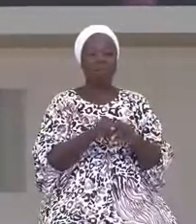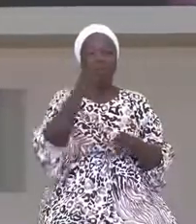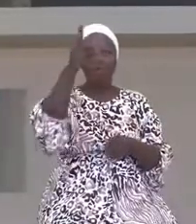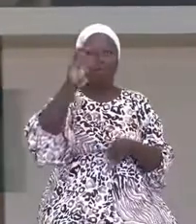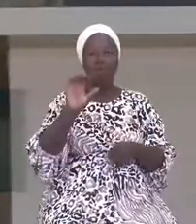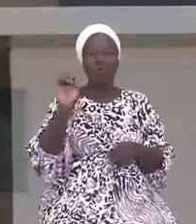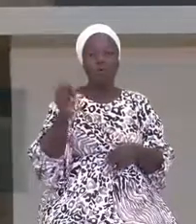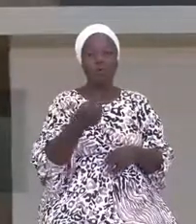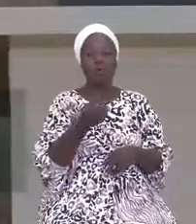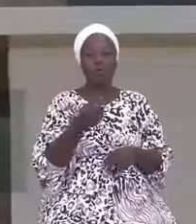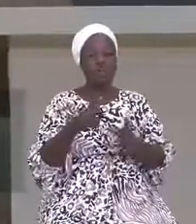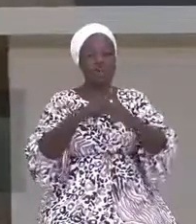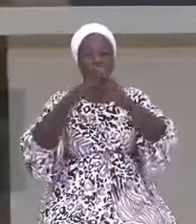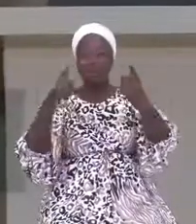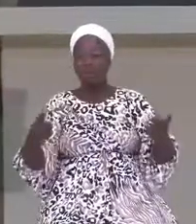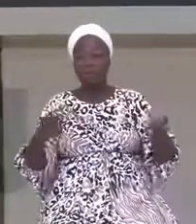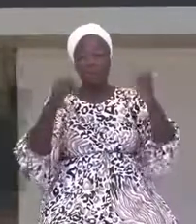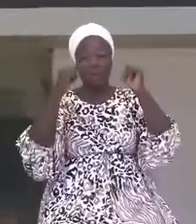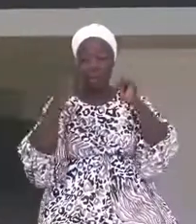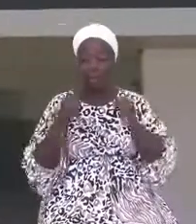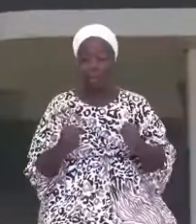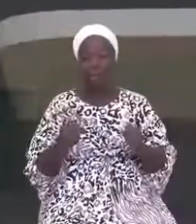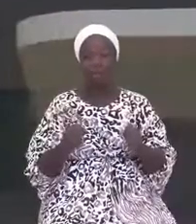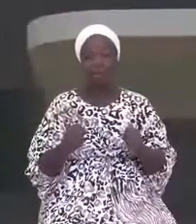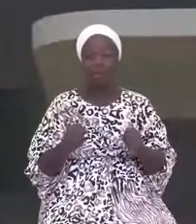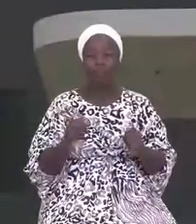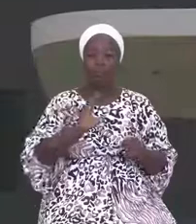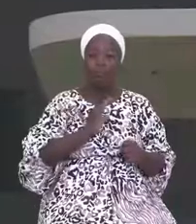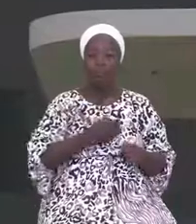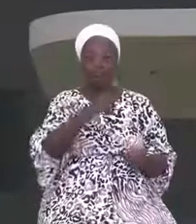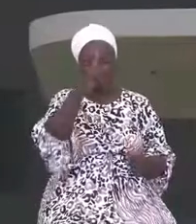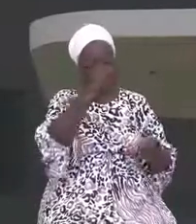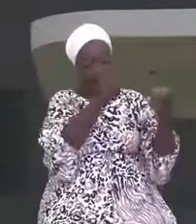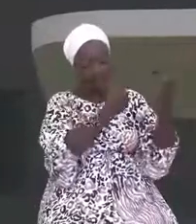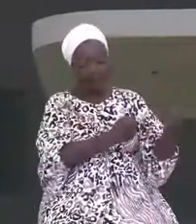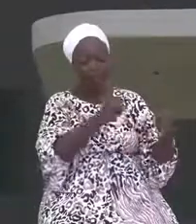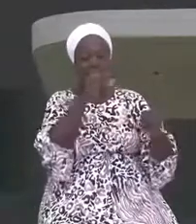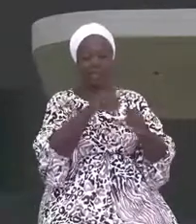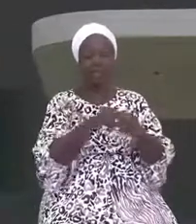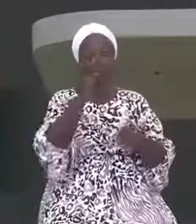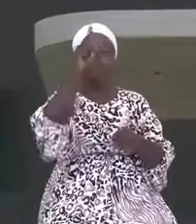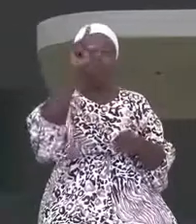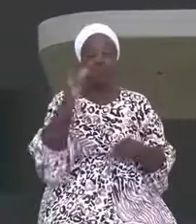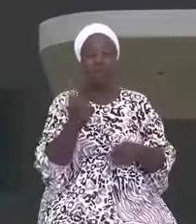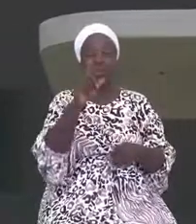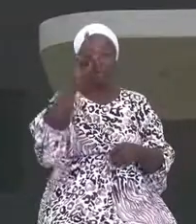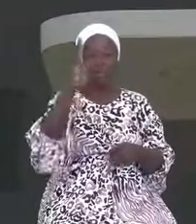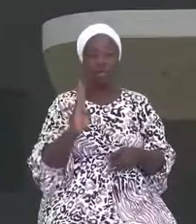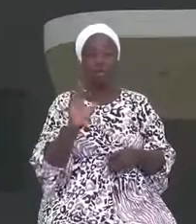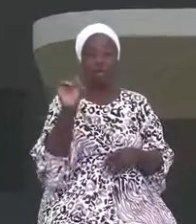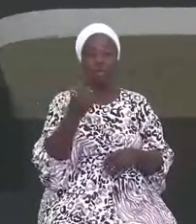de Dieu notre foi en l'immense puissant de Dieu